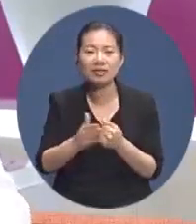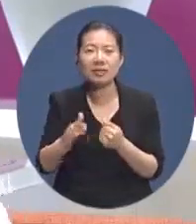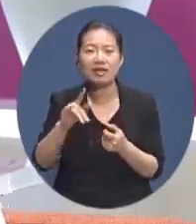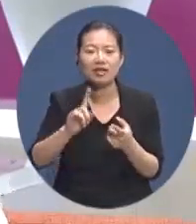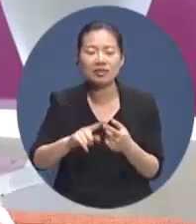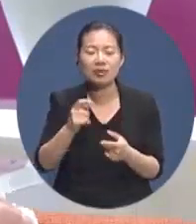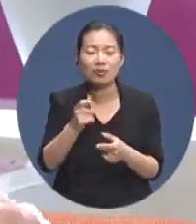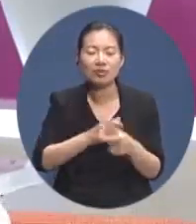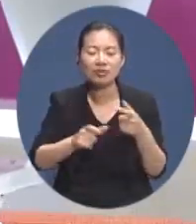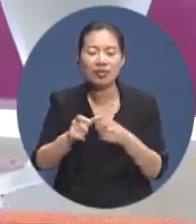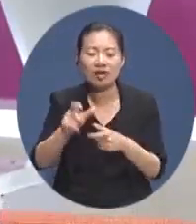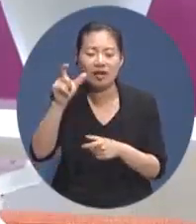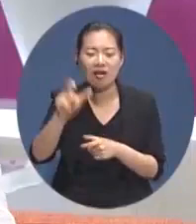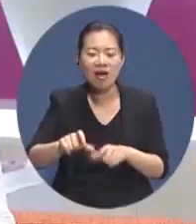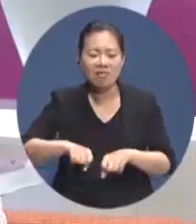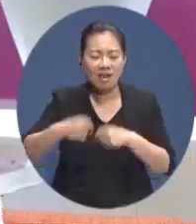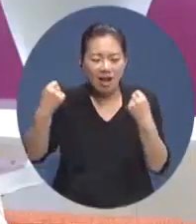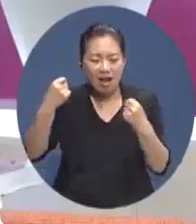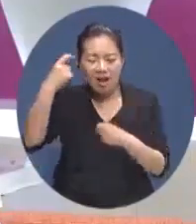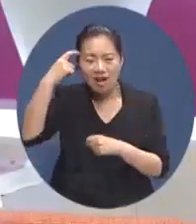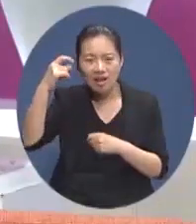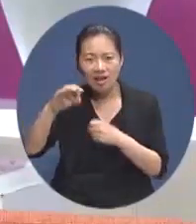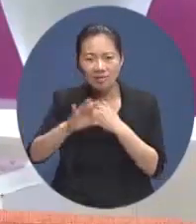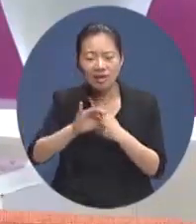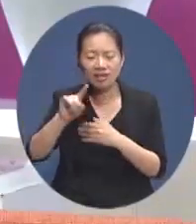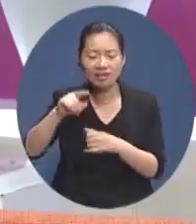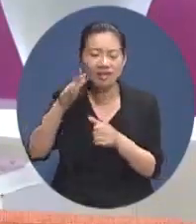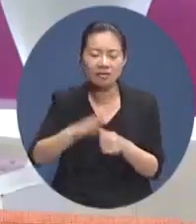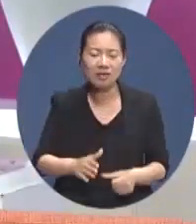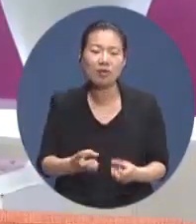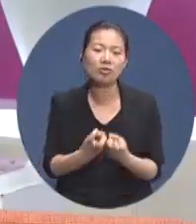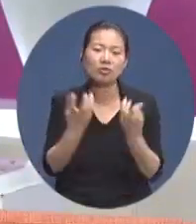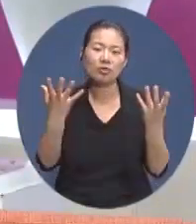세니까 내가 좀 더 센 걸로 너를 꺾으리라 이러면 그거는 실패하세요. 이 아이를 다루실 때.